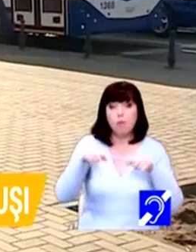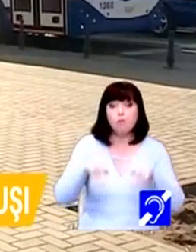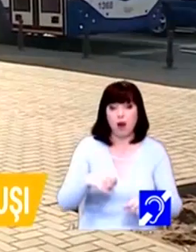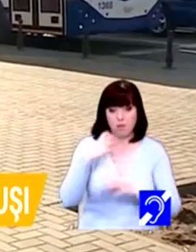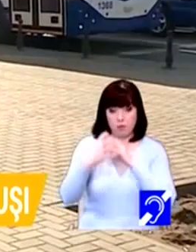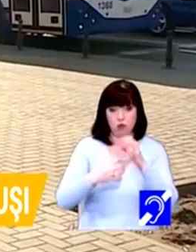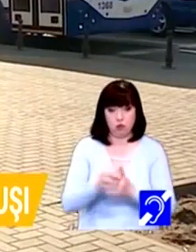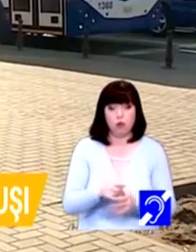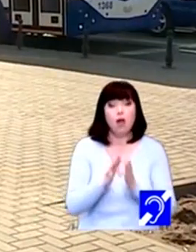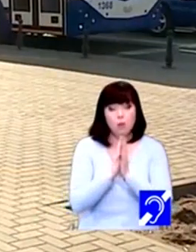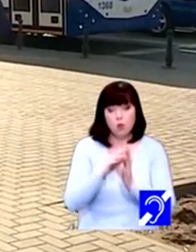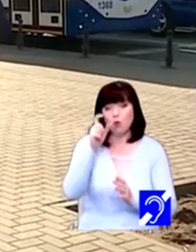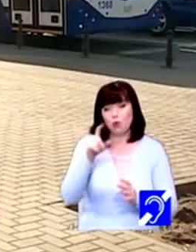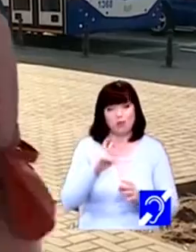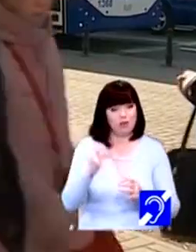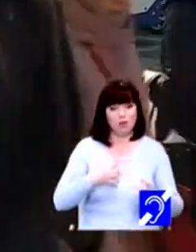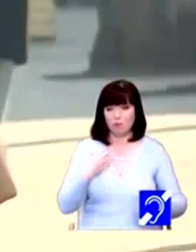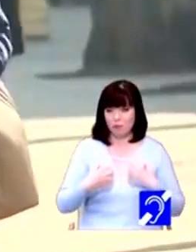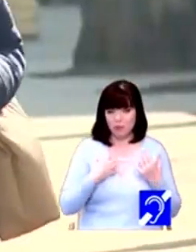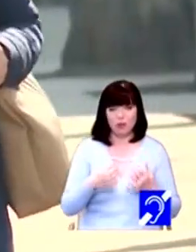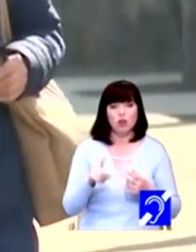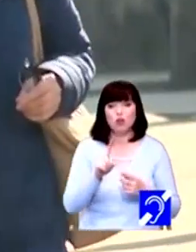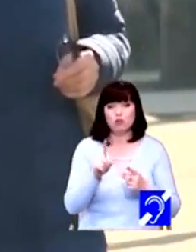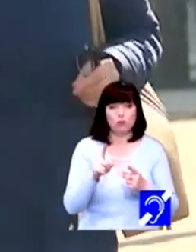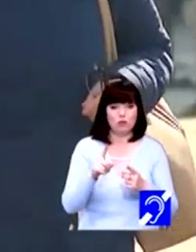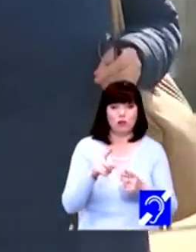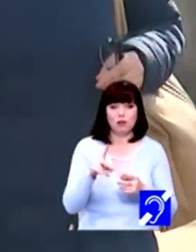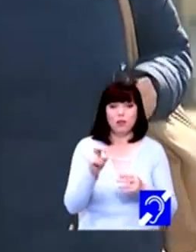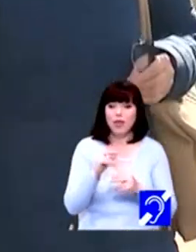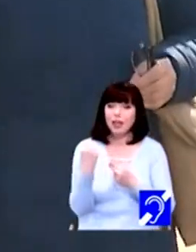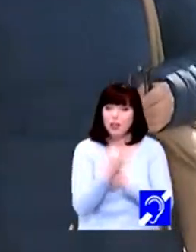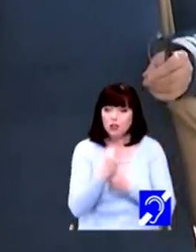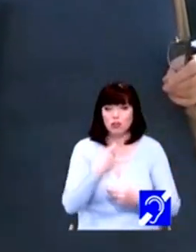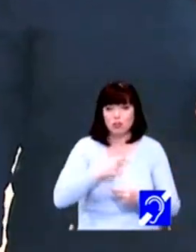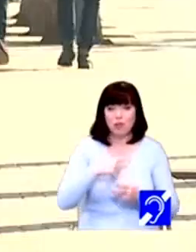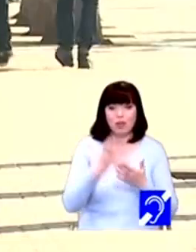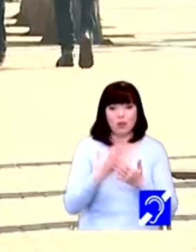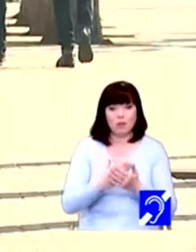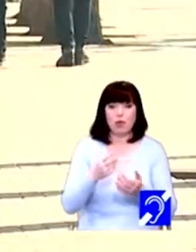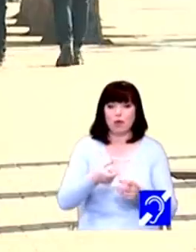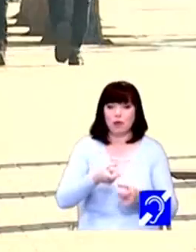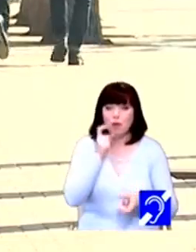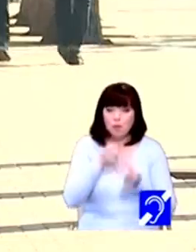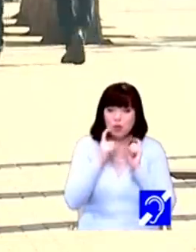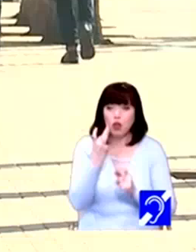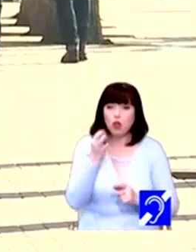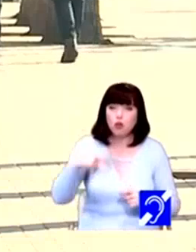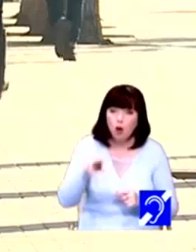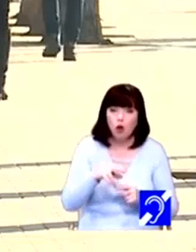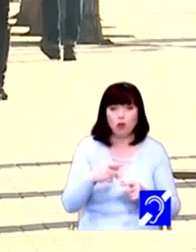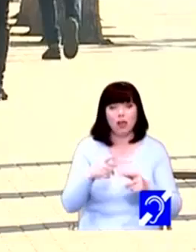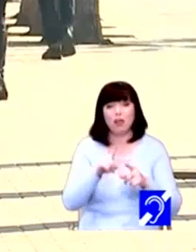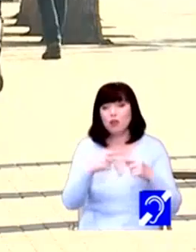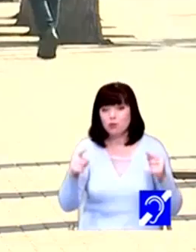îndeamnă oamenii să nu se panicheze și să nu ia măsuri inutile de profilaxie, cum ar fi consumul nejustificat de iod, care poate